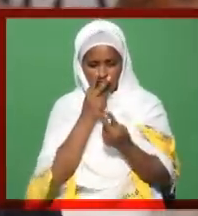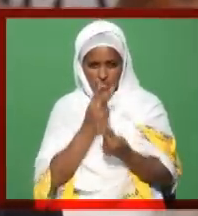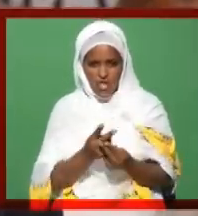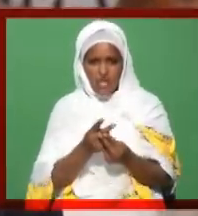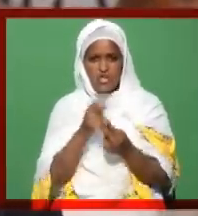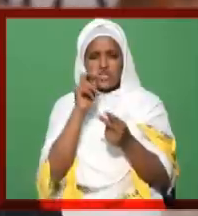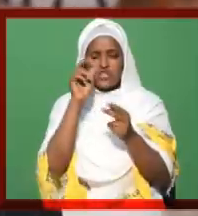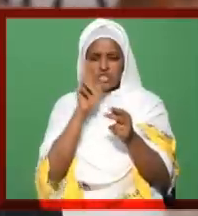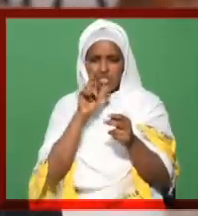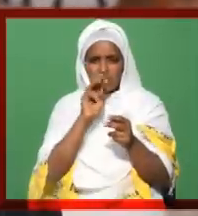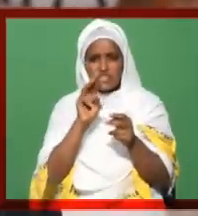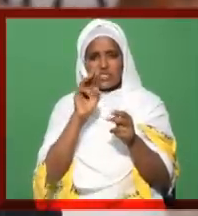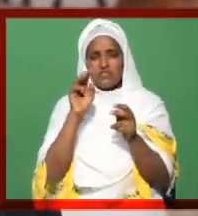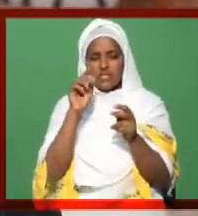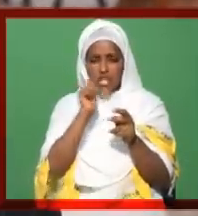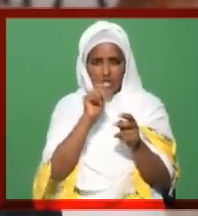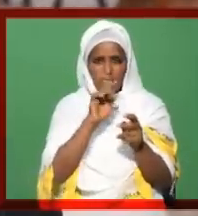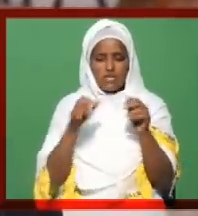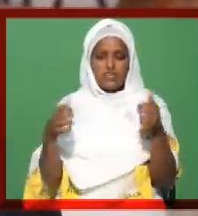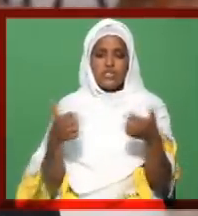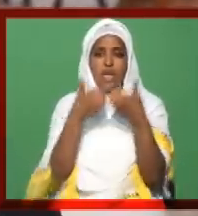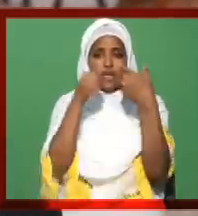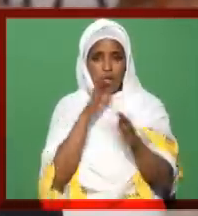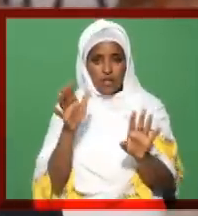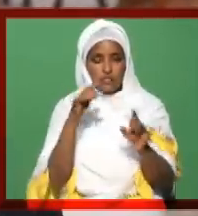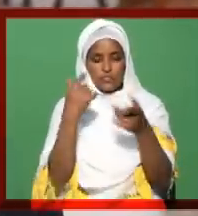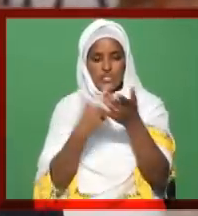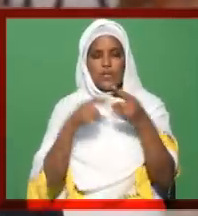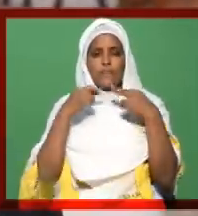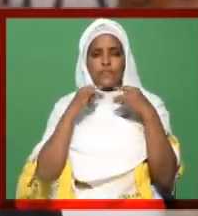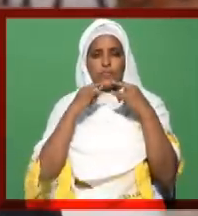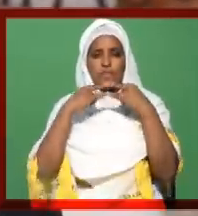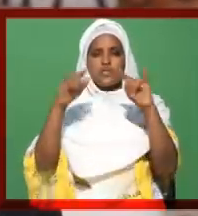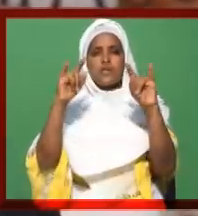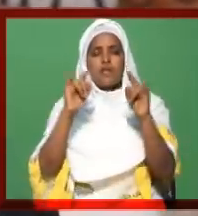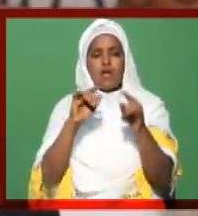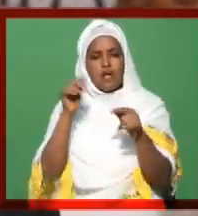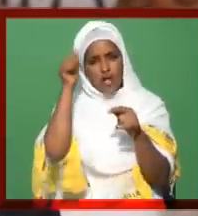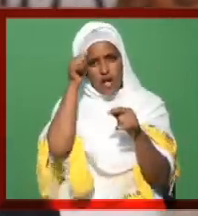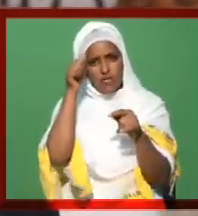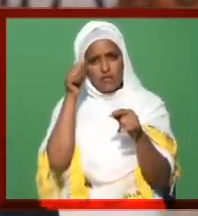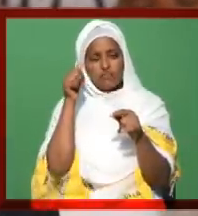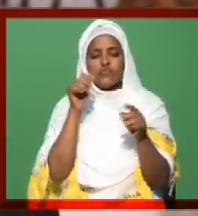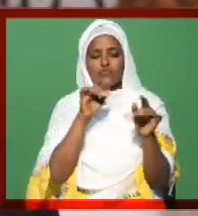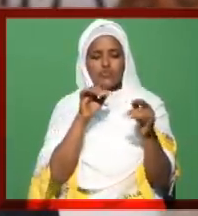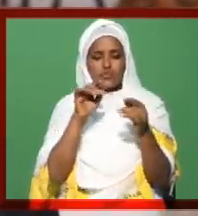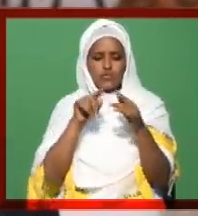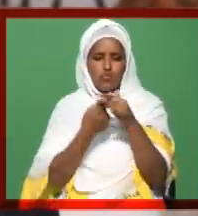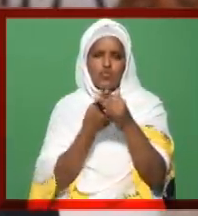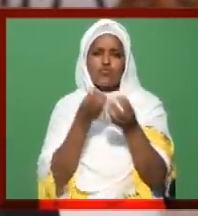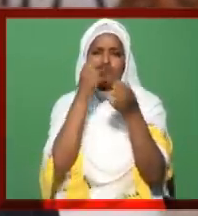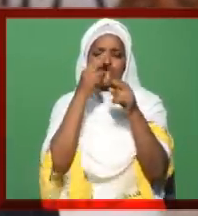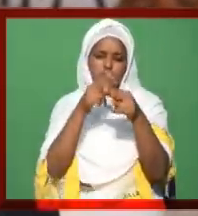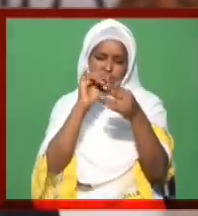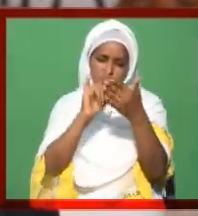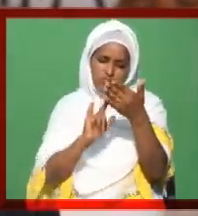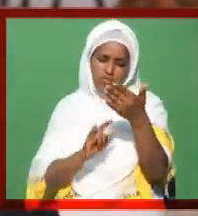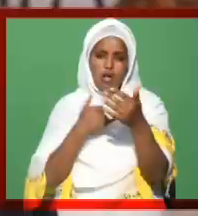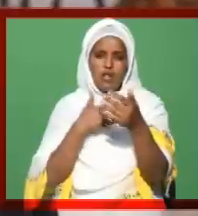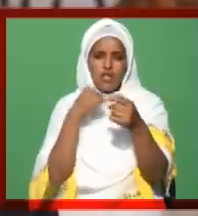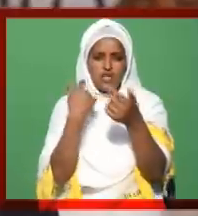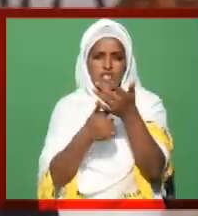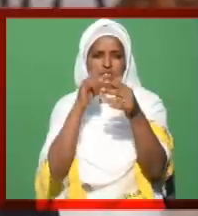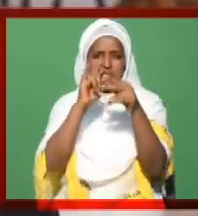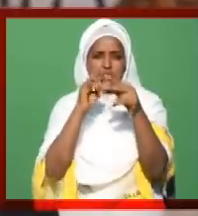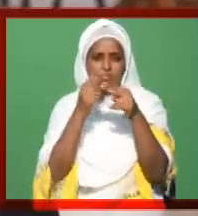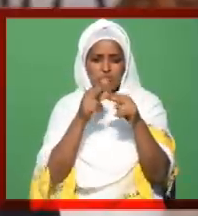رست كارست نغير كنغير انداي فالس اندو بزي بزينا موائل كادام جمرو بزو سموش تزرزروال نزي سموش جن